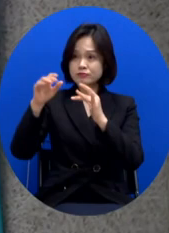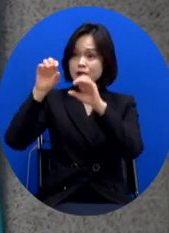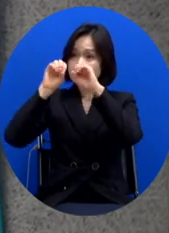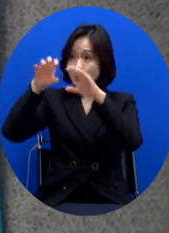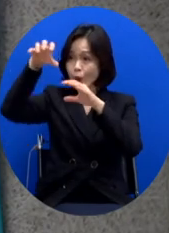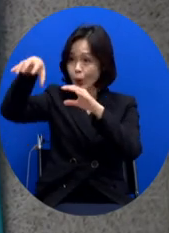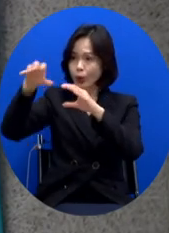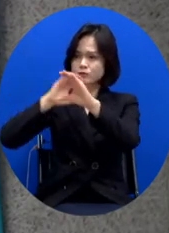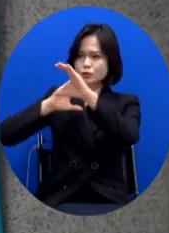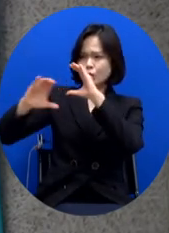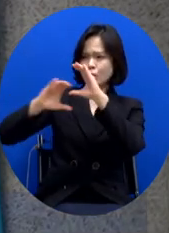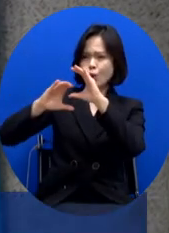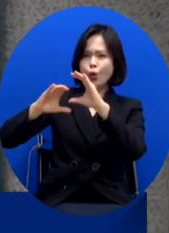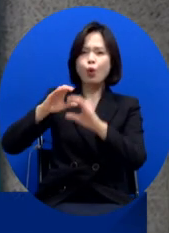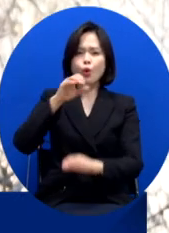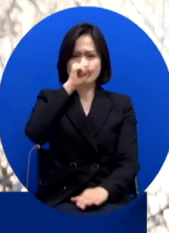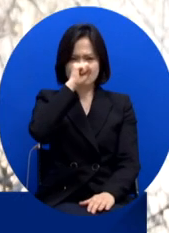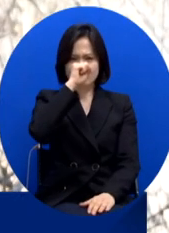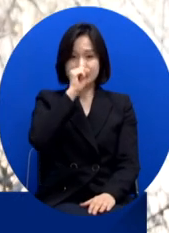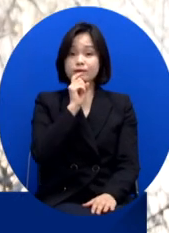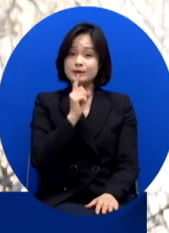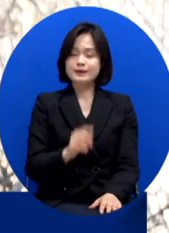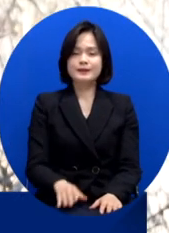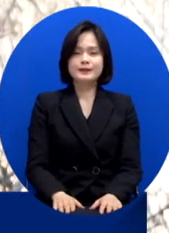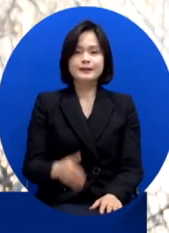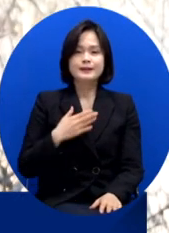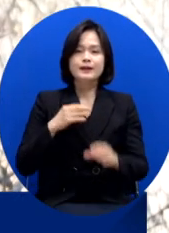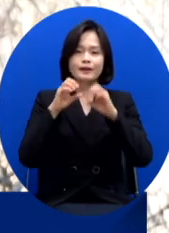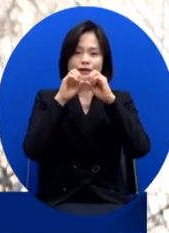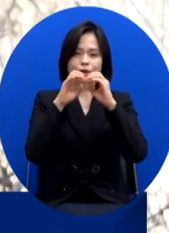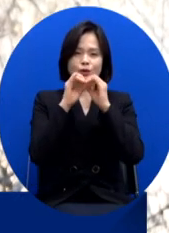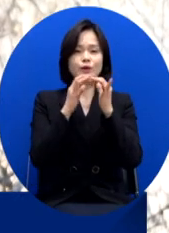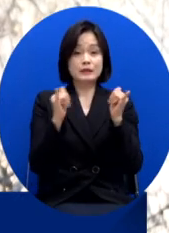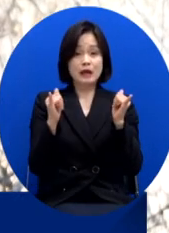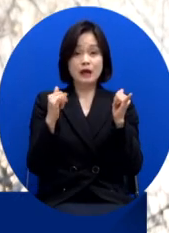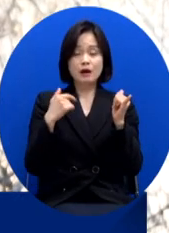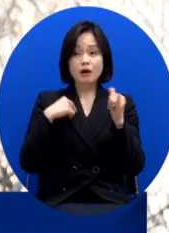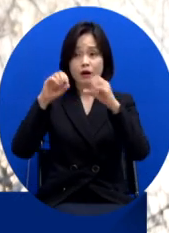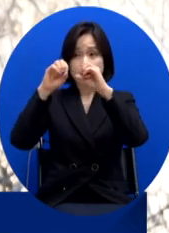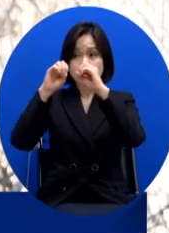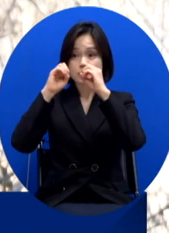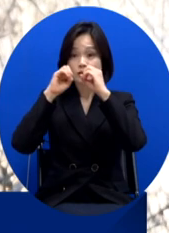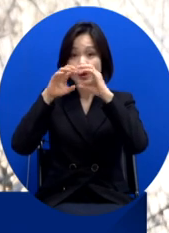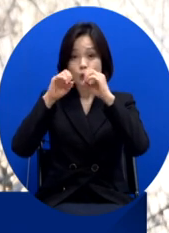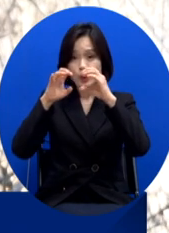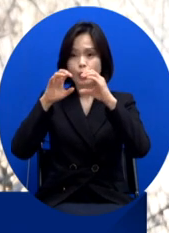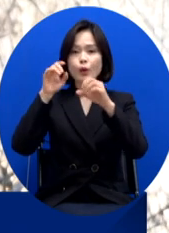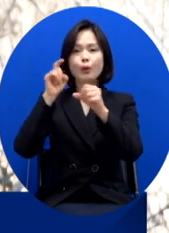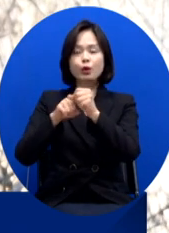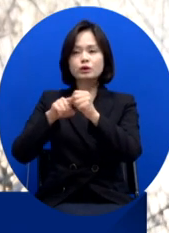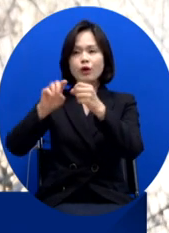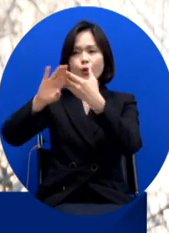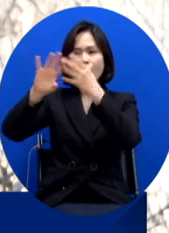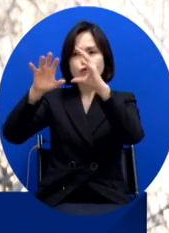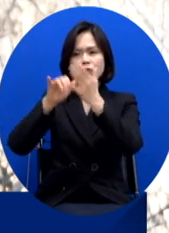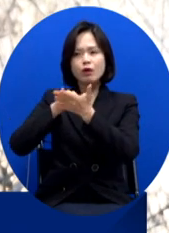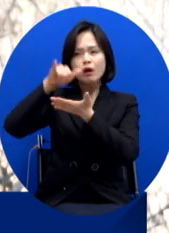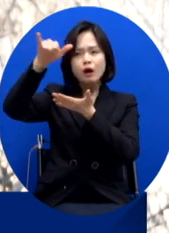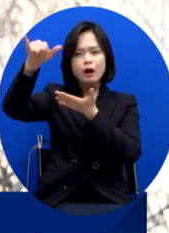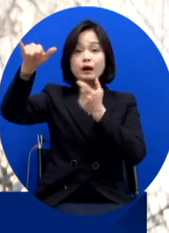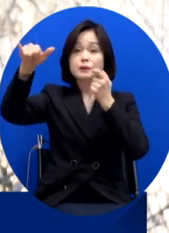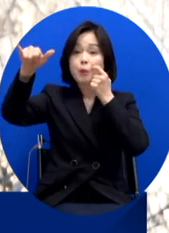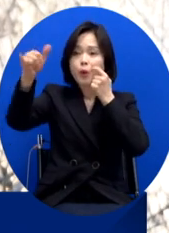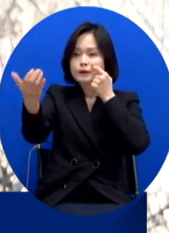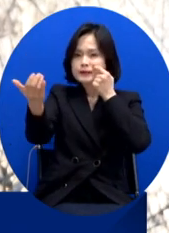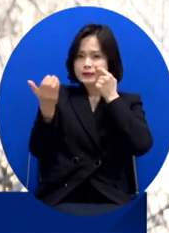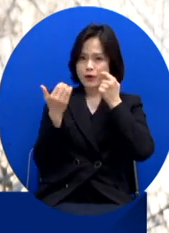전했습니다. 현지 선교사로서 이제 다시 선교지로 돌아가기 전에 이런 귀한 교육을 받을 수